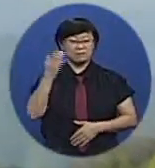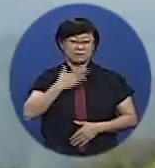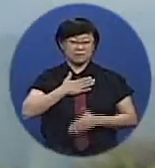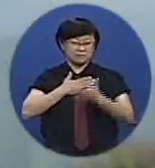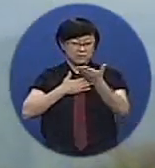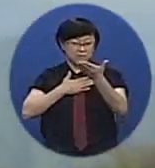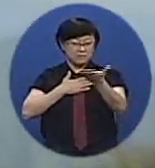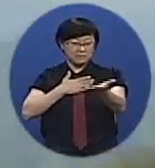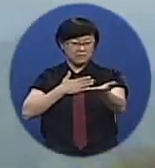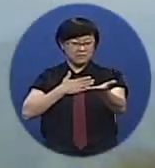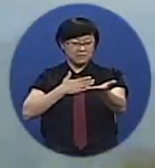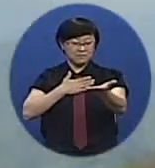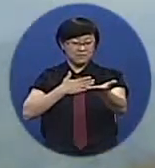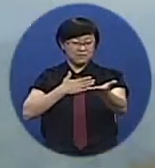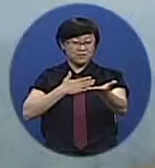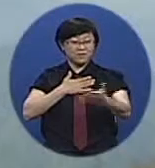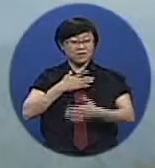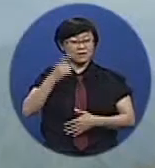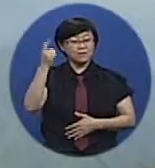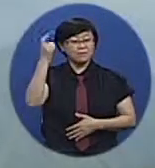하필이면 왜 내가 너를